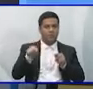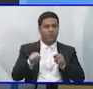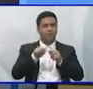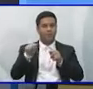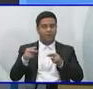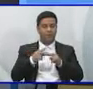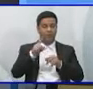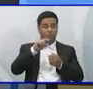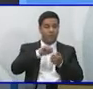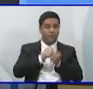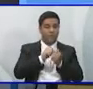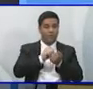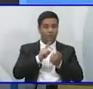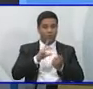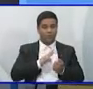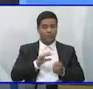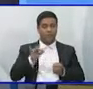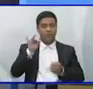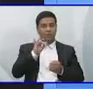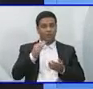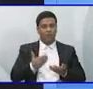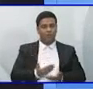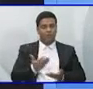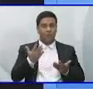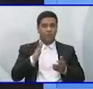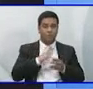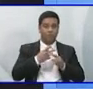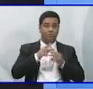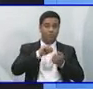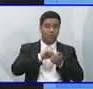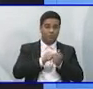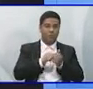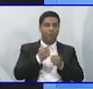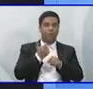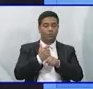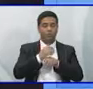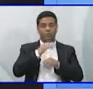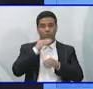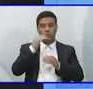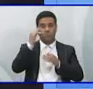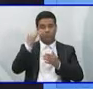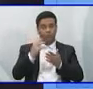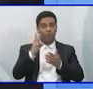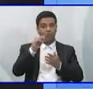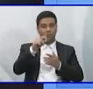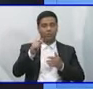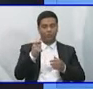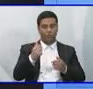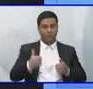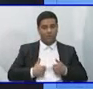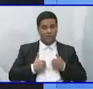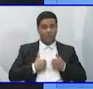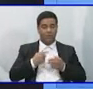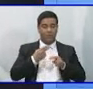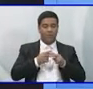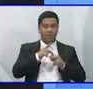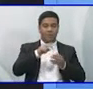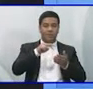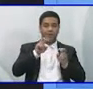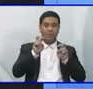mavzumuzda tarixiy sanalar boshqa mavzularga nisbatan azgina ko'proq bo'lishi mumkin, lekin mavzuni